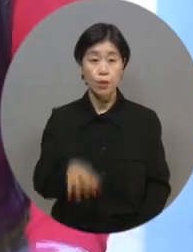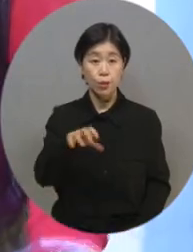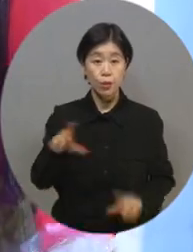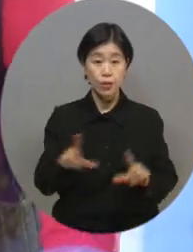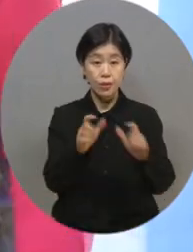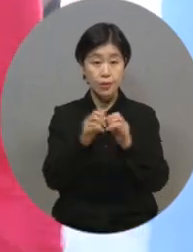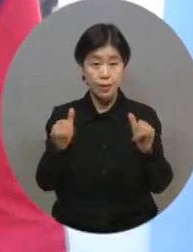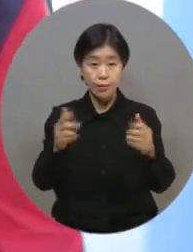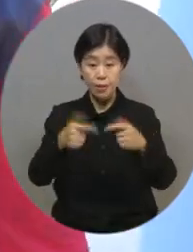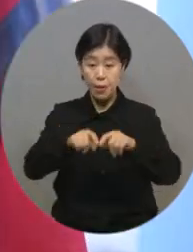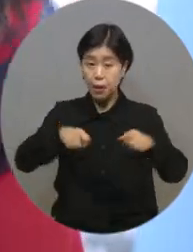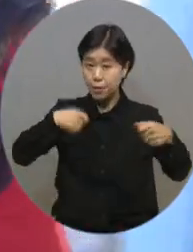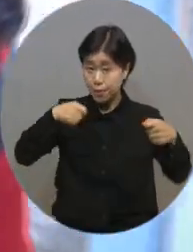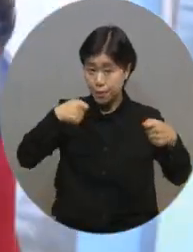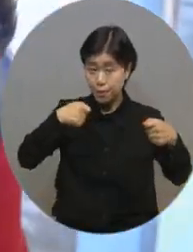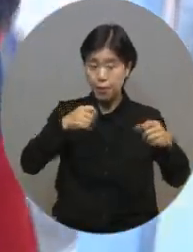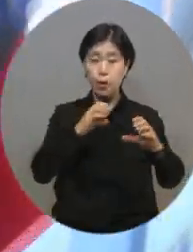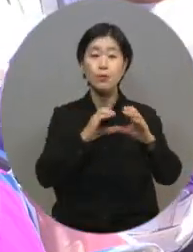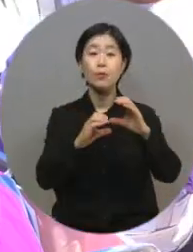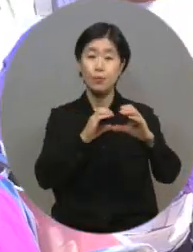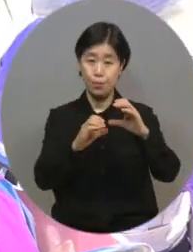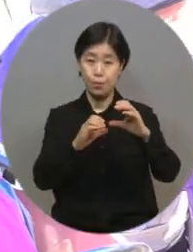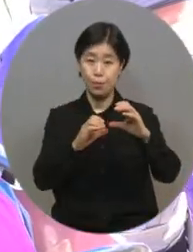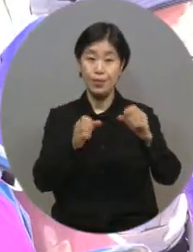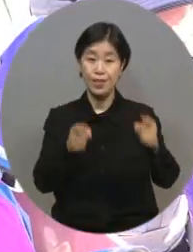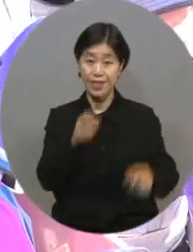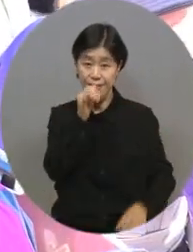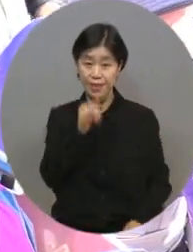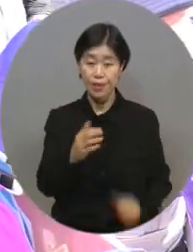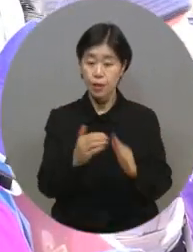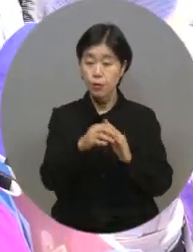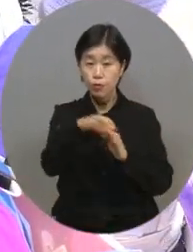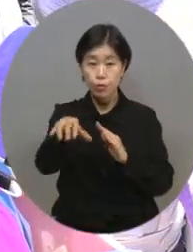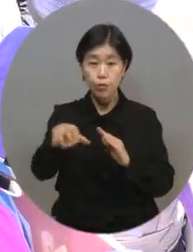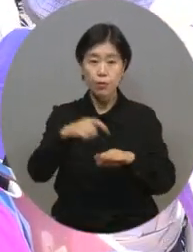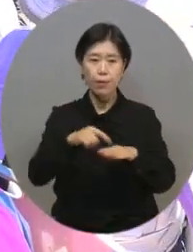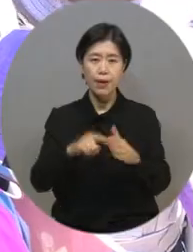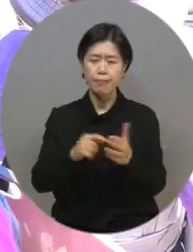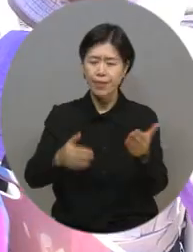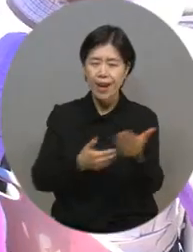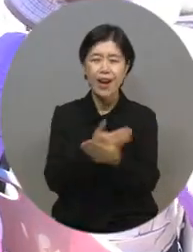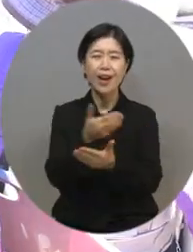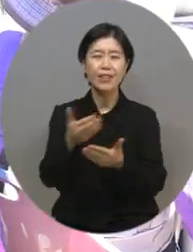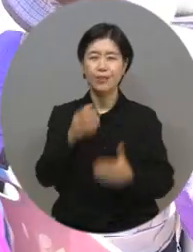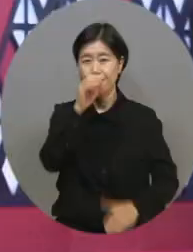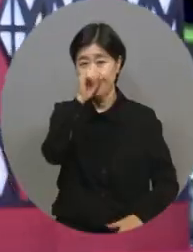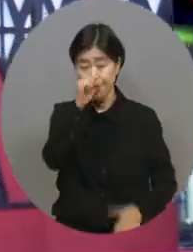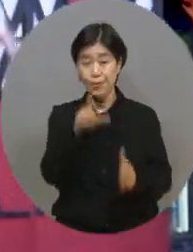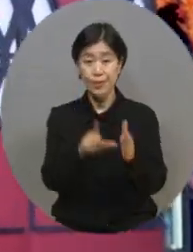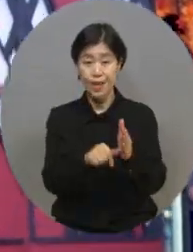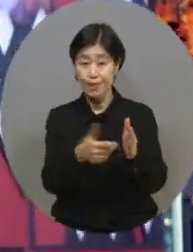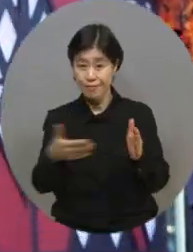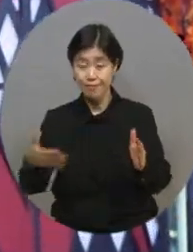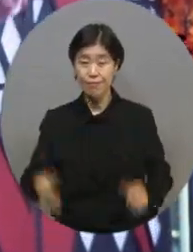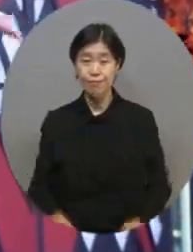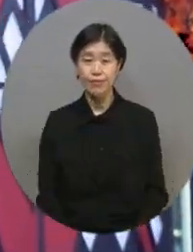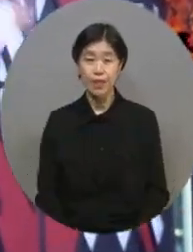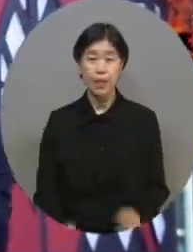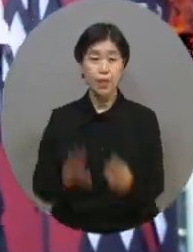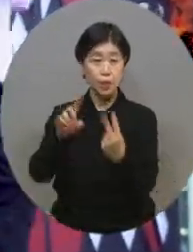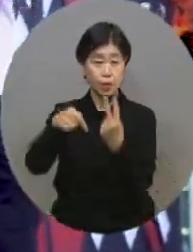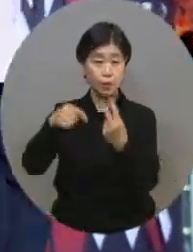주민들은 함께 식사를 나누며 소통하는 자리를 가졌고 이웃과 마음을 나누는 뜻깊은 시간을 보냈습니다. 이어진